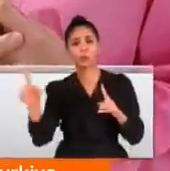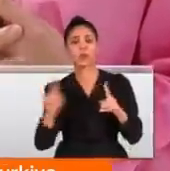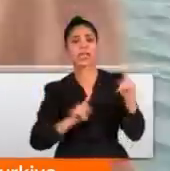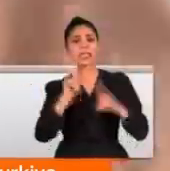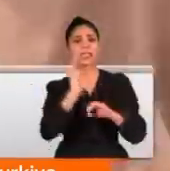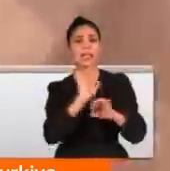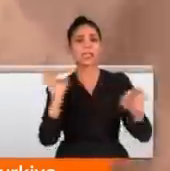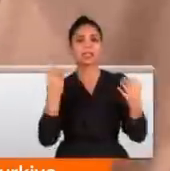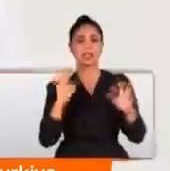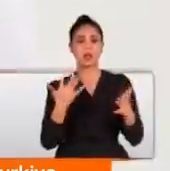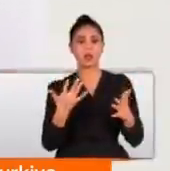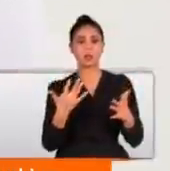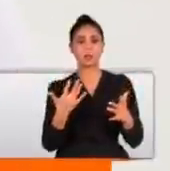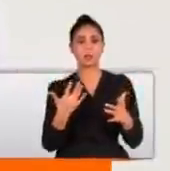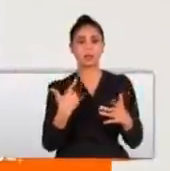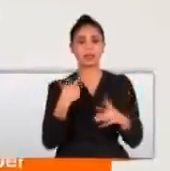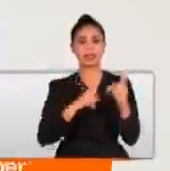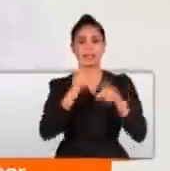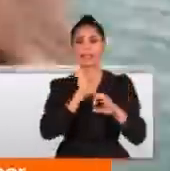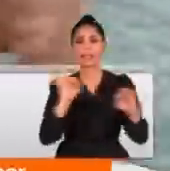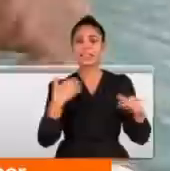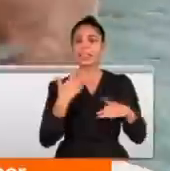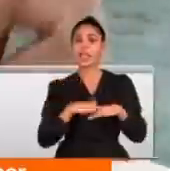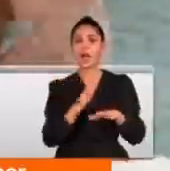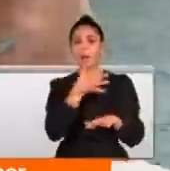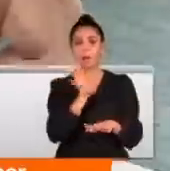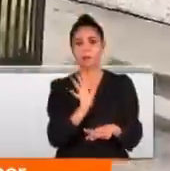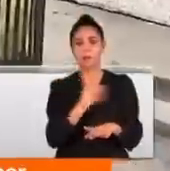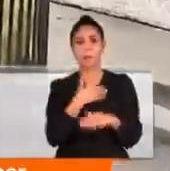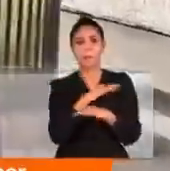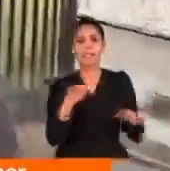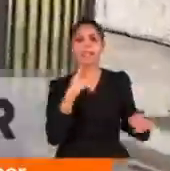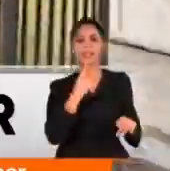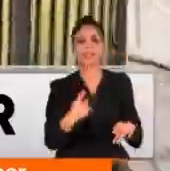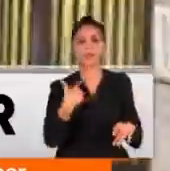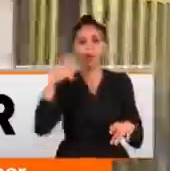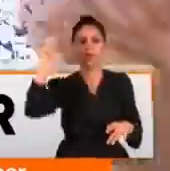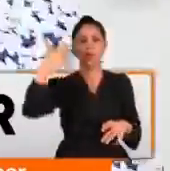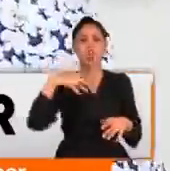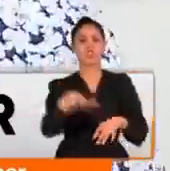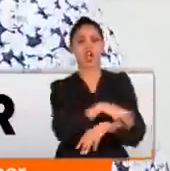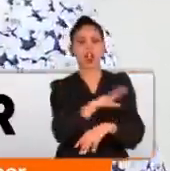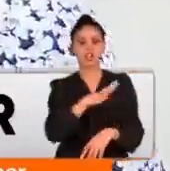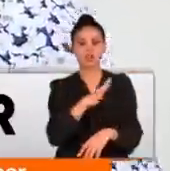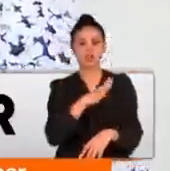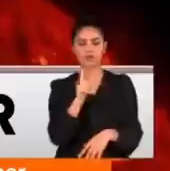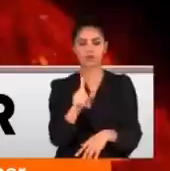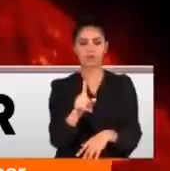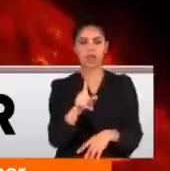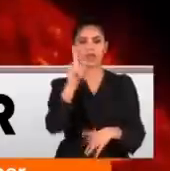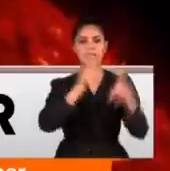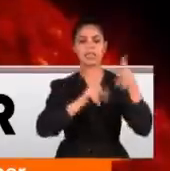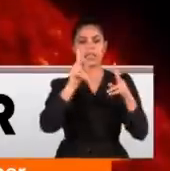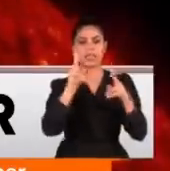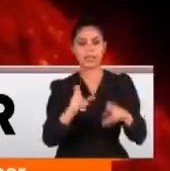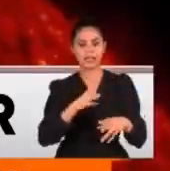internetsiz kalacağız. İsyan çıkartırım. İnternetsiz ne yaparız bilmiyorum. Bittiğimiz gün yani. Benim güneş alerjim var zaten. İnternet sistemleri kesintiye